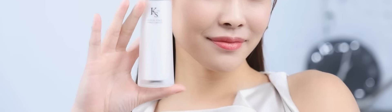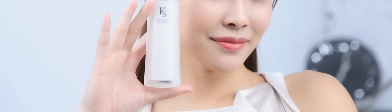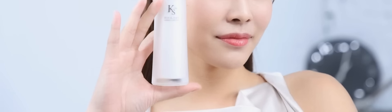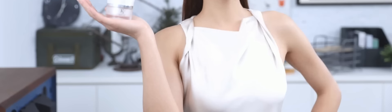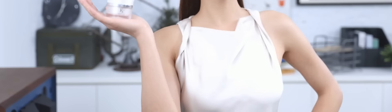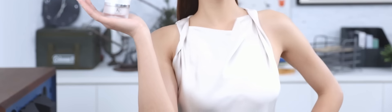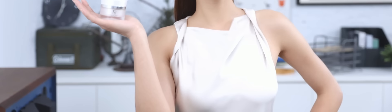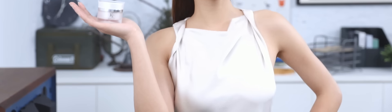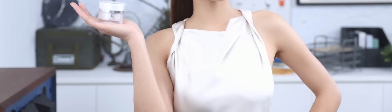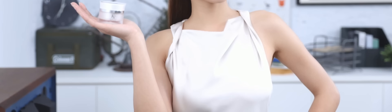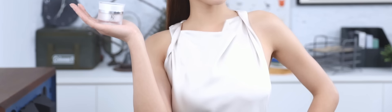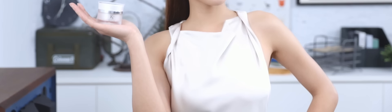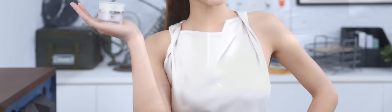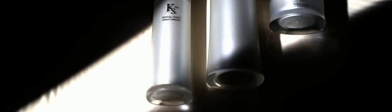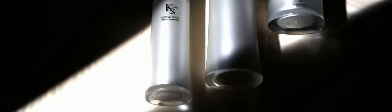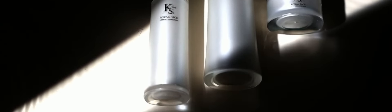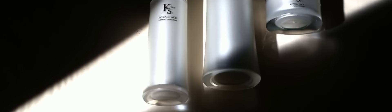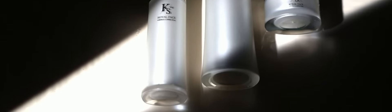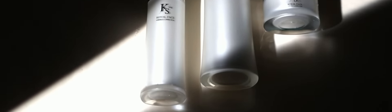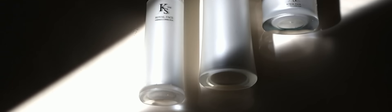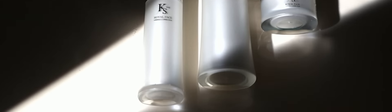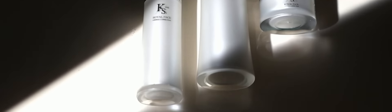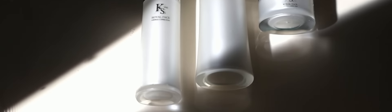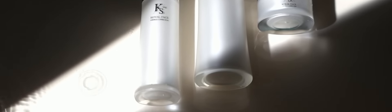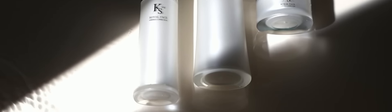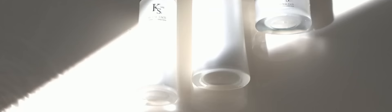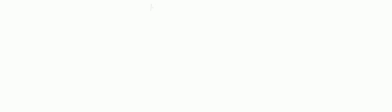家颜值逆时奇迹系列。